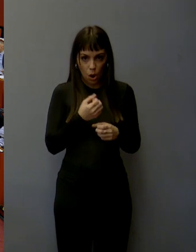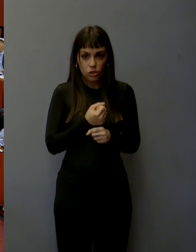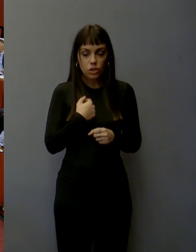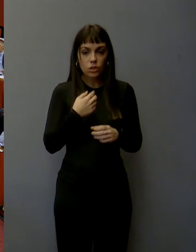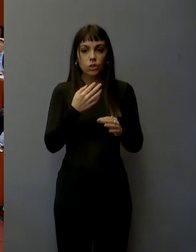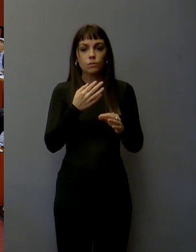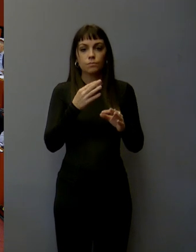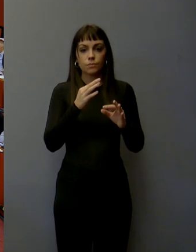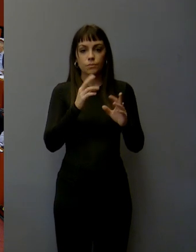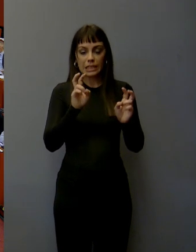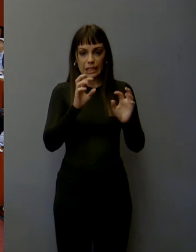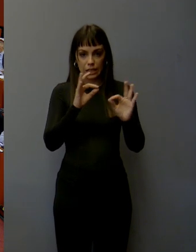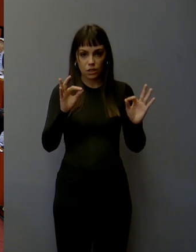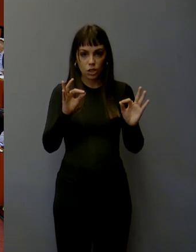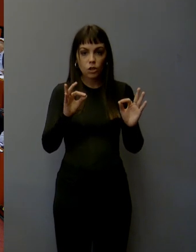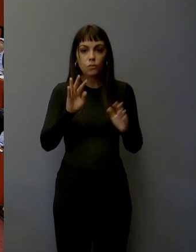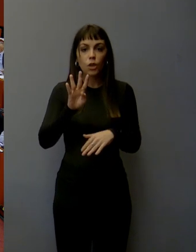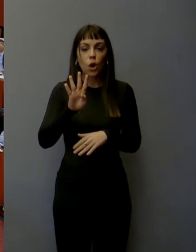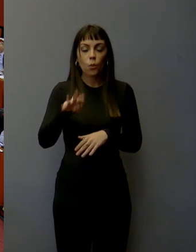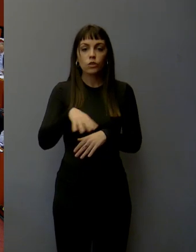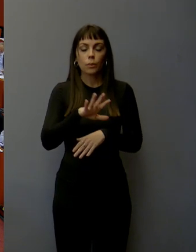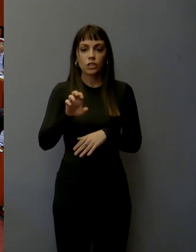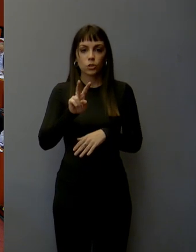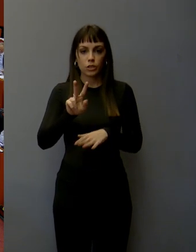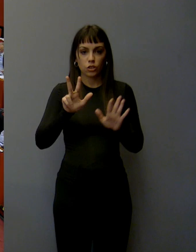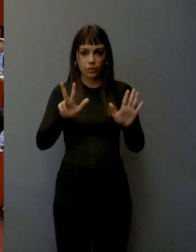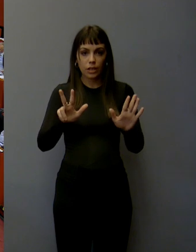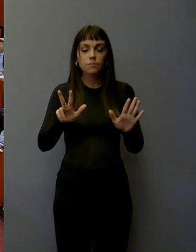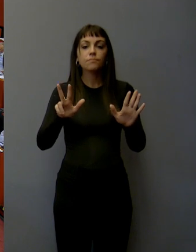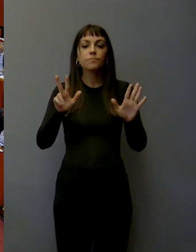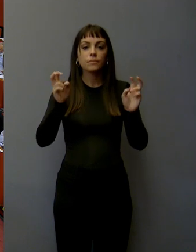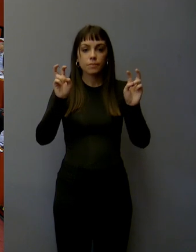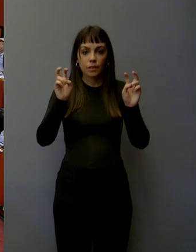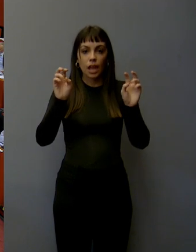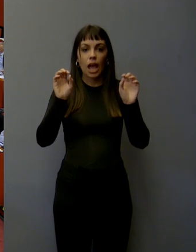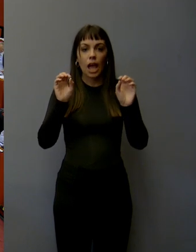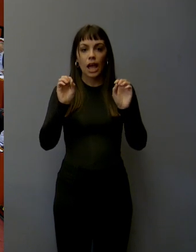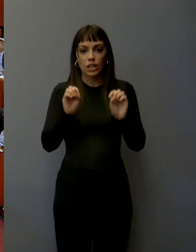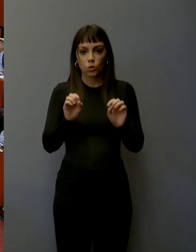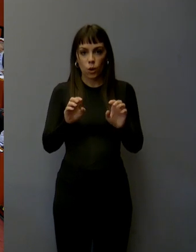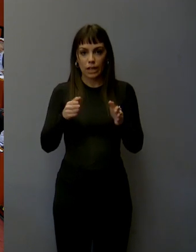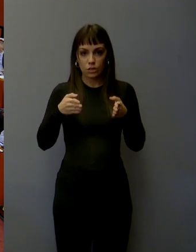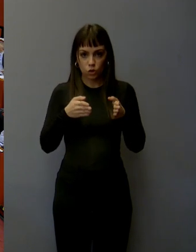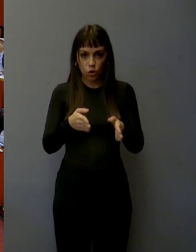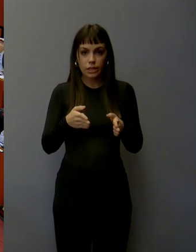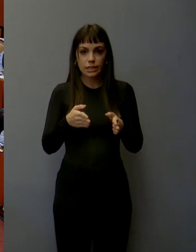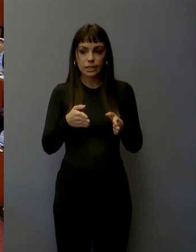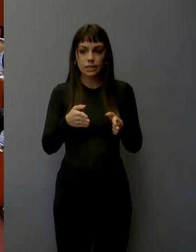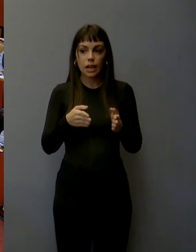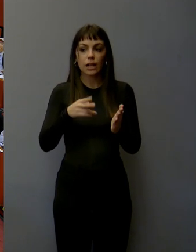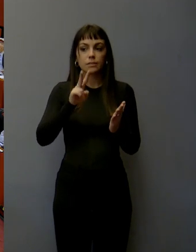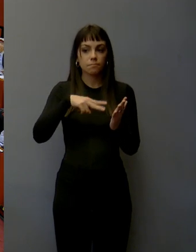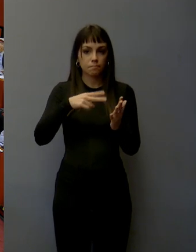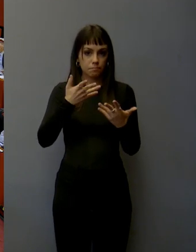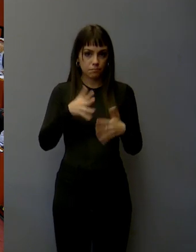letti quindi 4.528 educatori di strada proponente Notarnicola lo do per